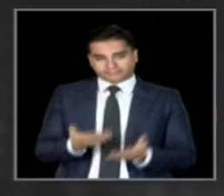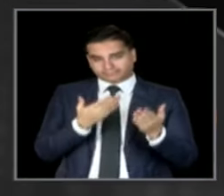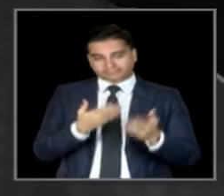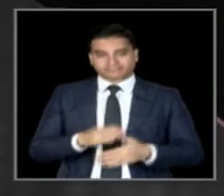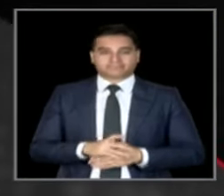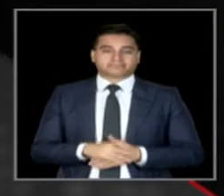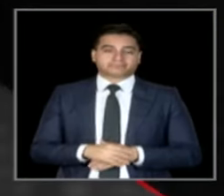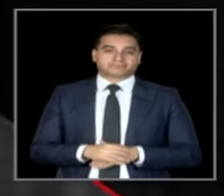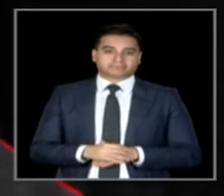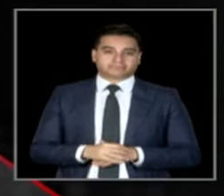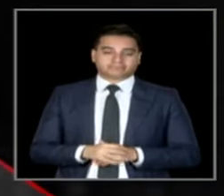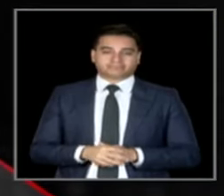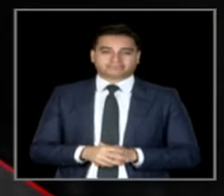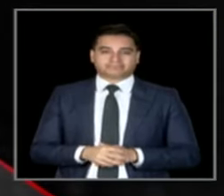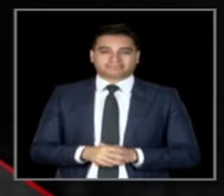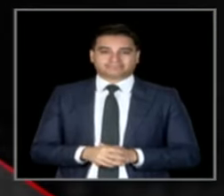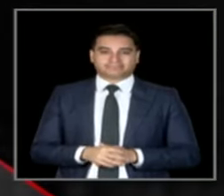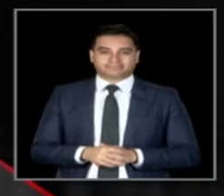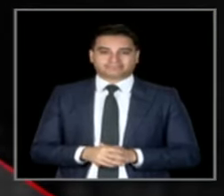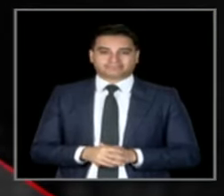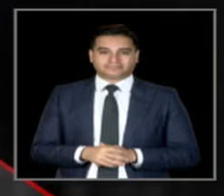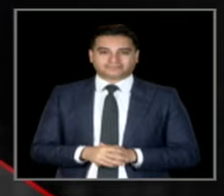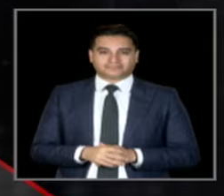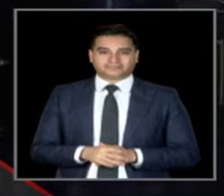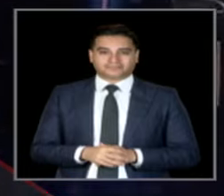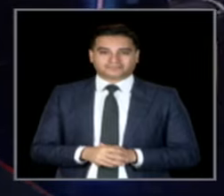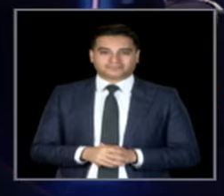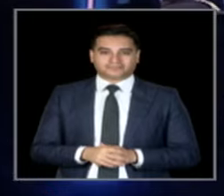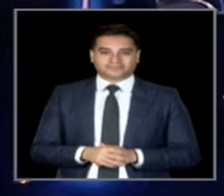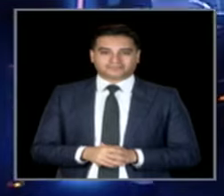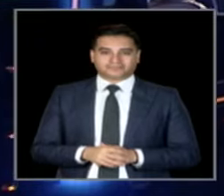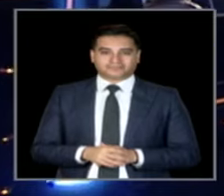الحظ. عجلة الحظ،